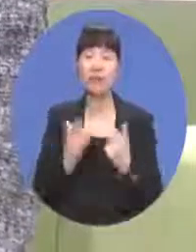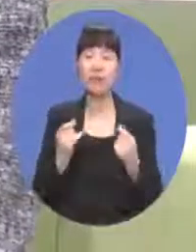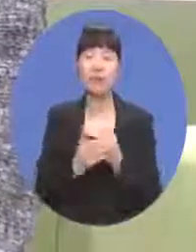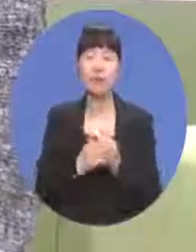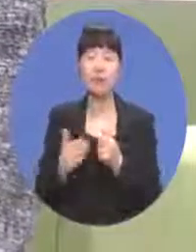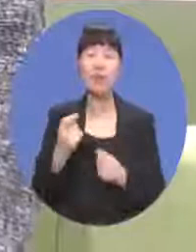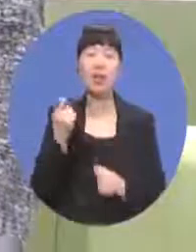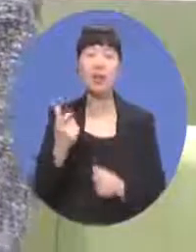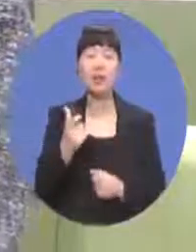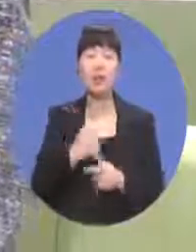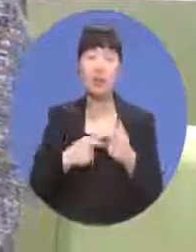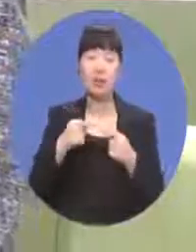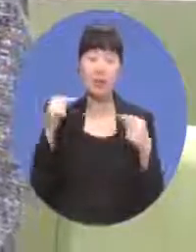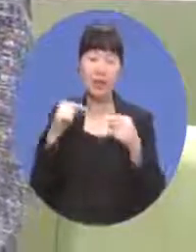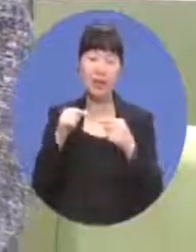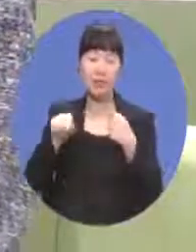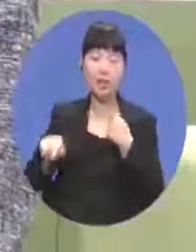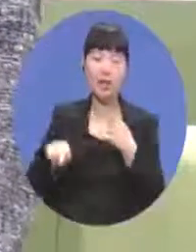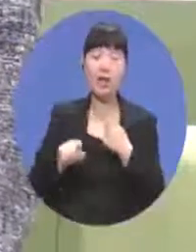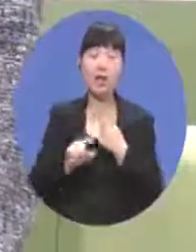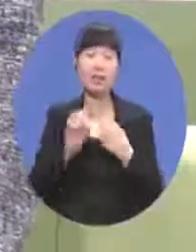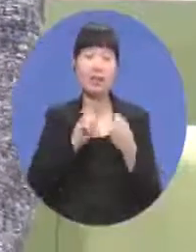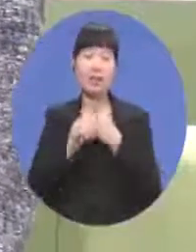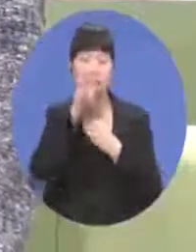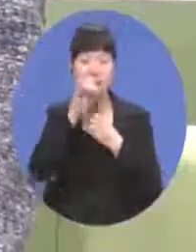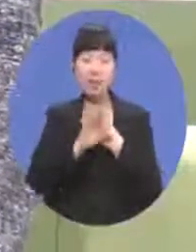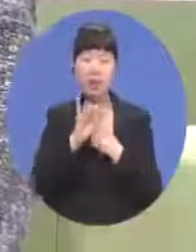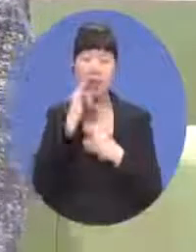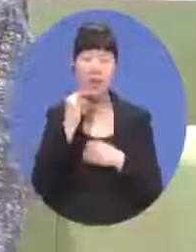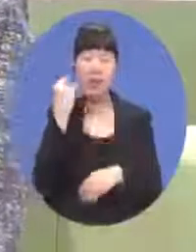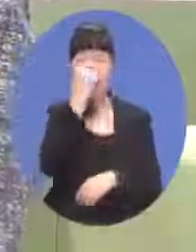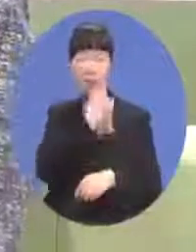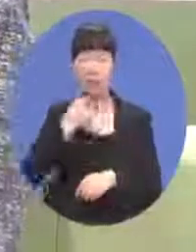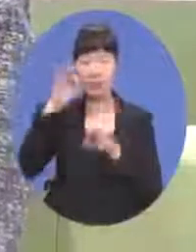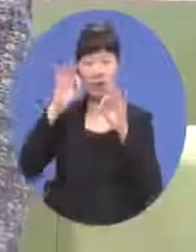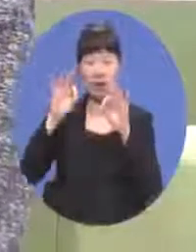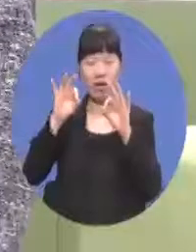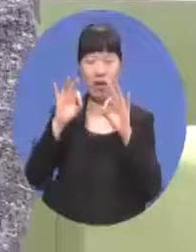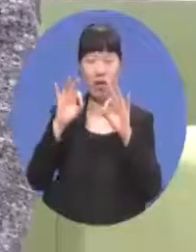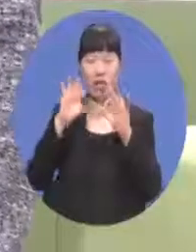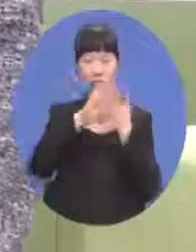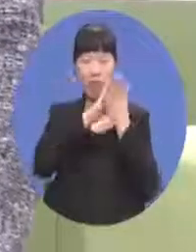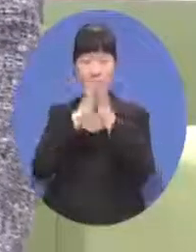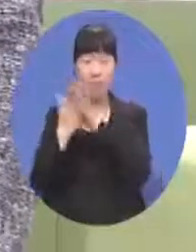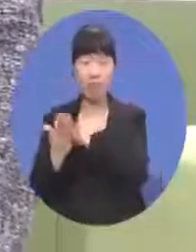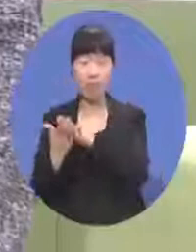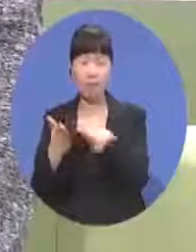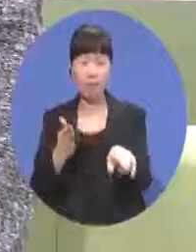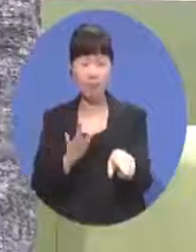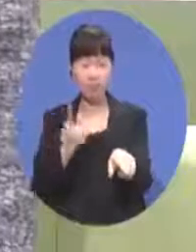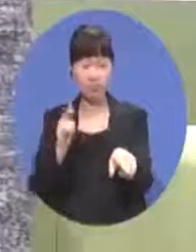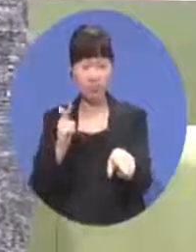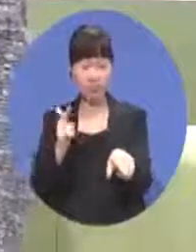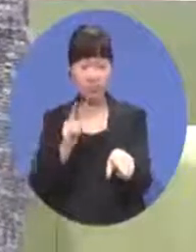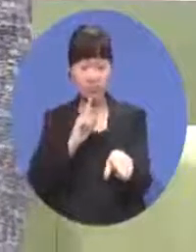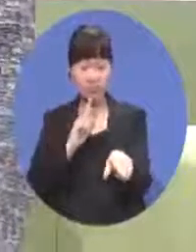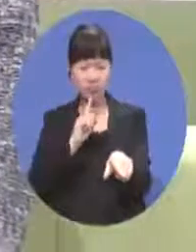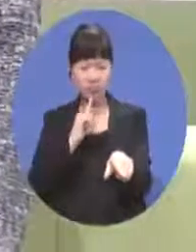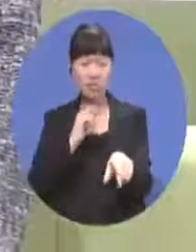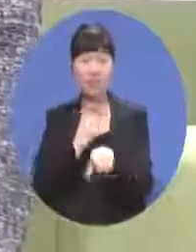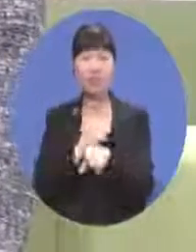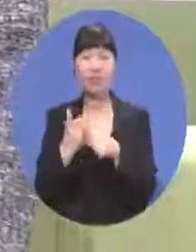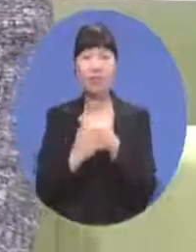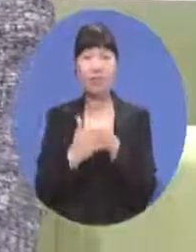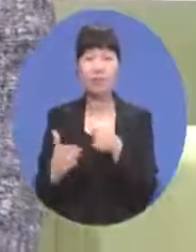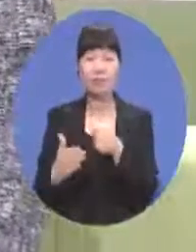아이가 조금 핀트해서 어긋난 대답을 하면은 이제 엄마의 얼굴이 안색이 그쵸. 조금 변하면서 그거 아니지 뭐 이제 이런 식으로 하게